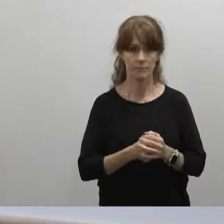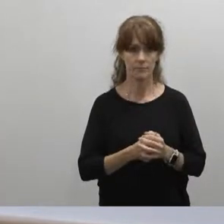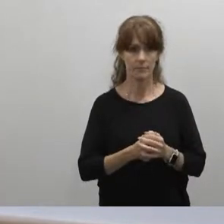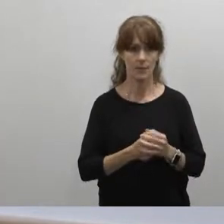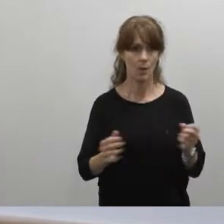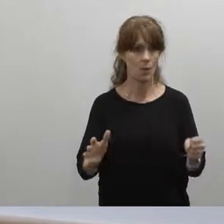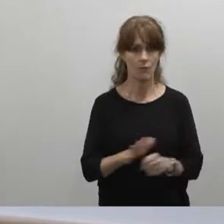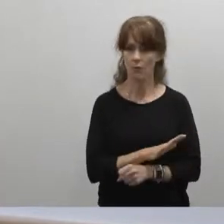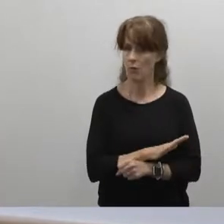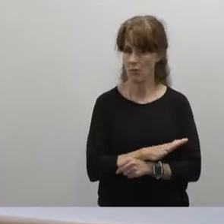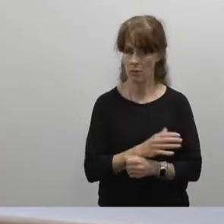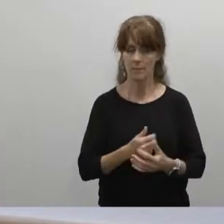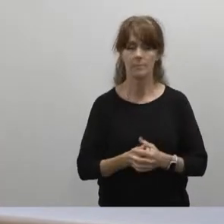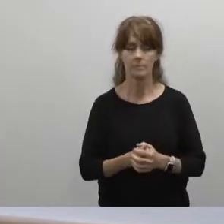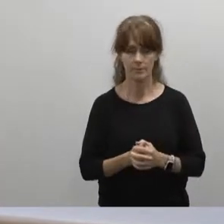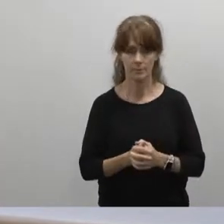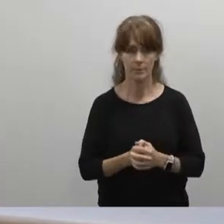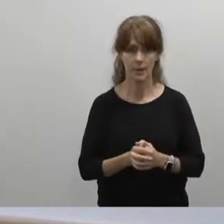Chấm bùa ở